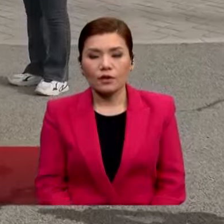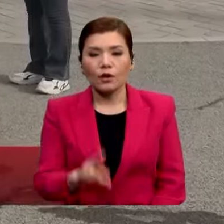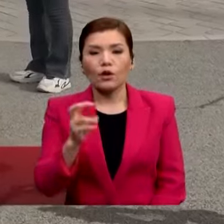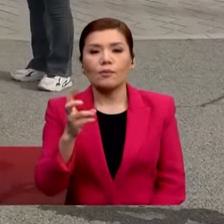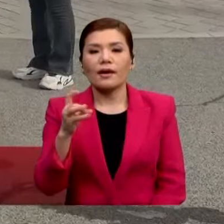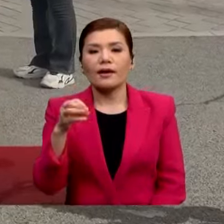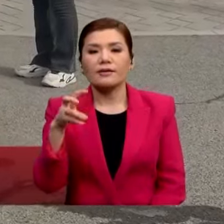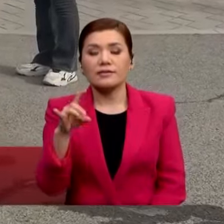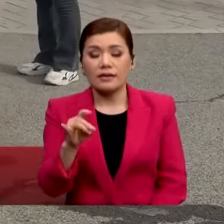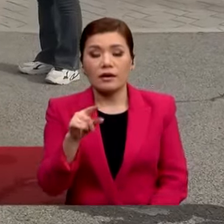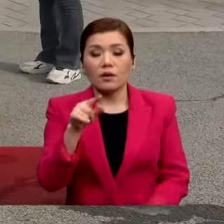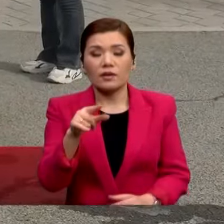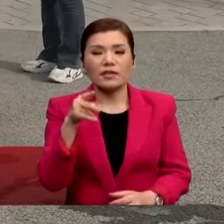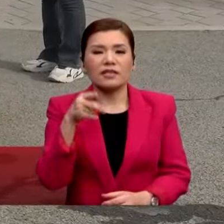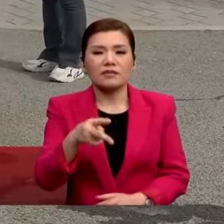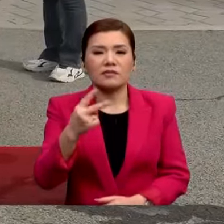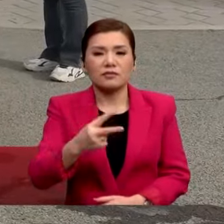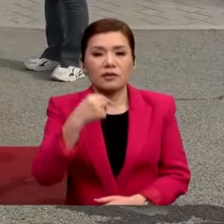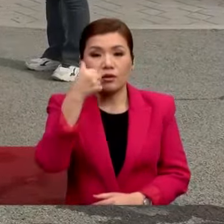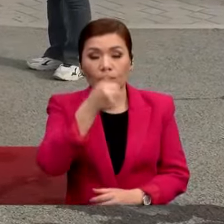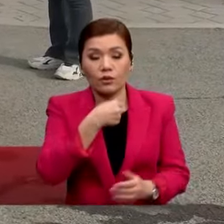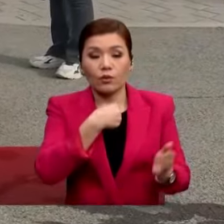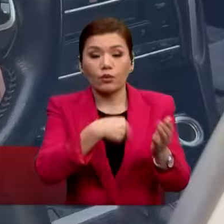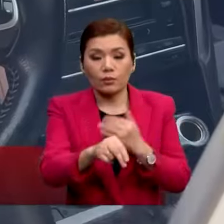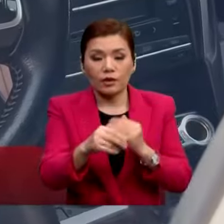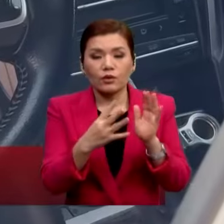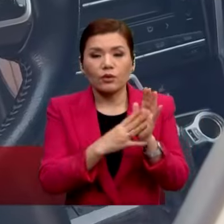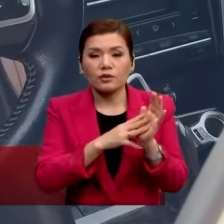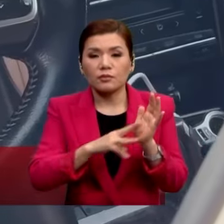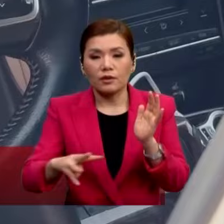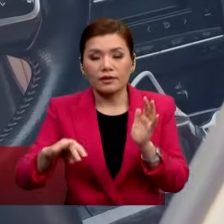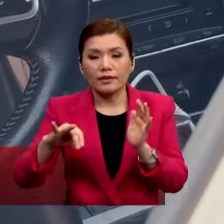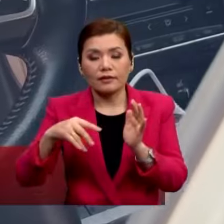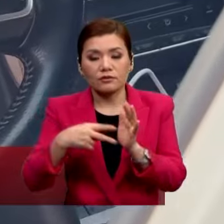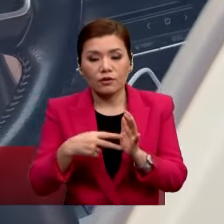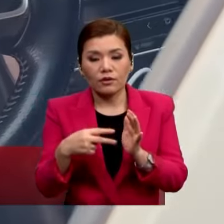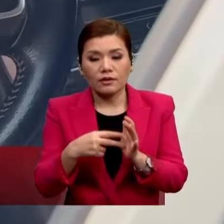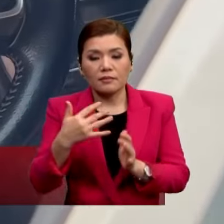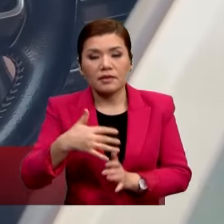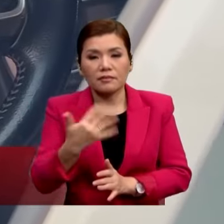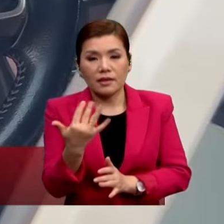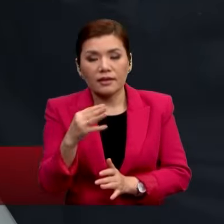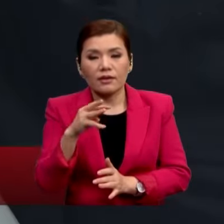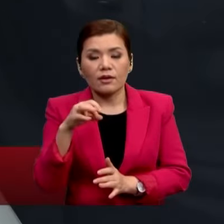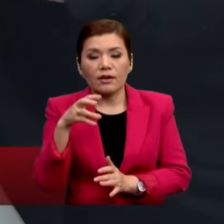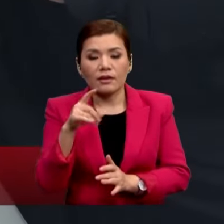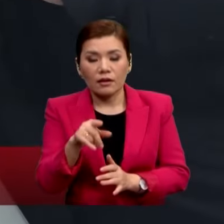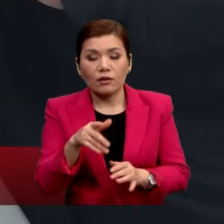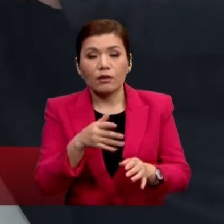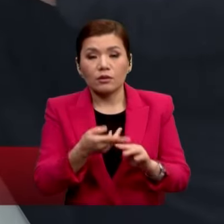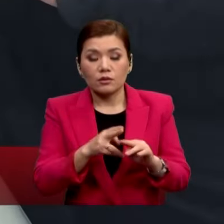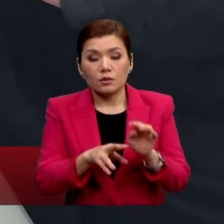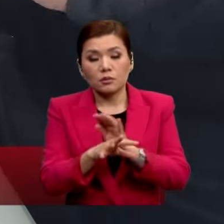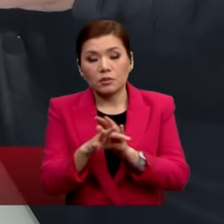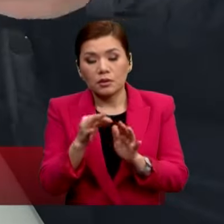Құрманғазы Қазбеков бұл көлігін 2020 жылы сатып алған 9 миллион теңге тұратын Toyota 55 маркалы жүрілген темір тұлпарды